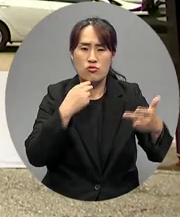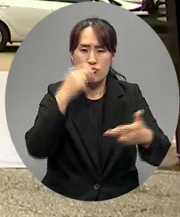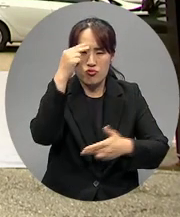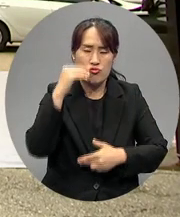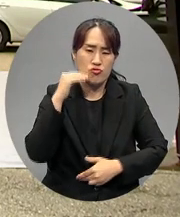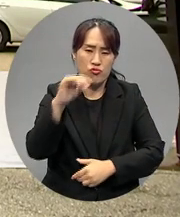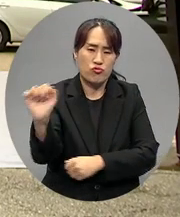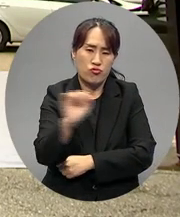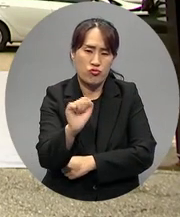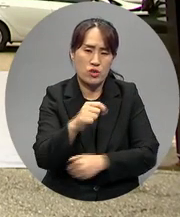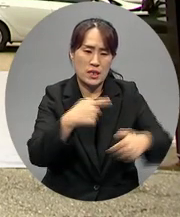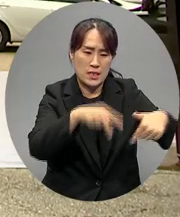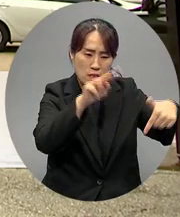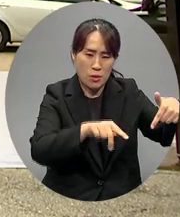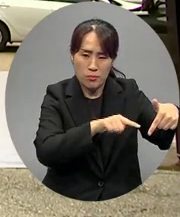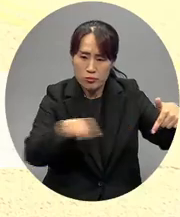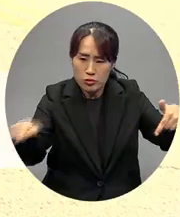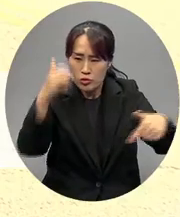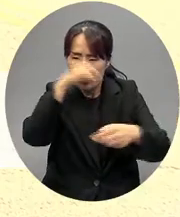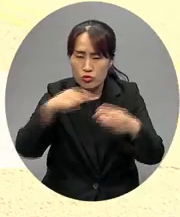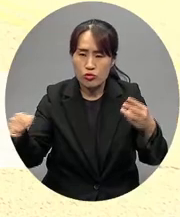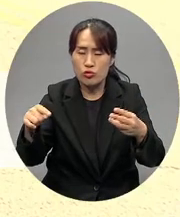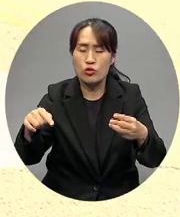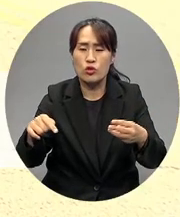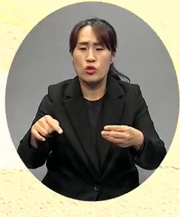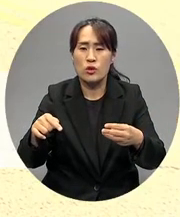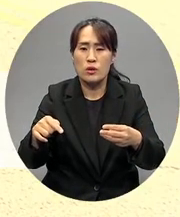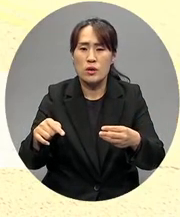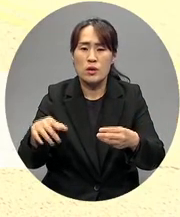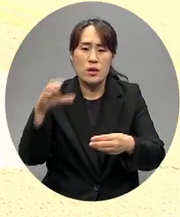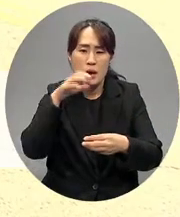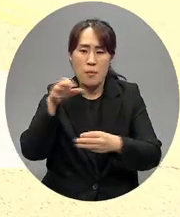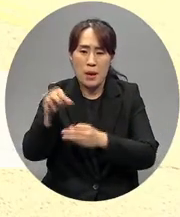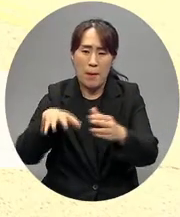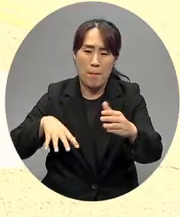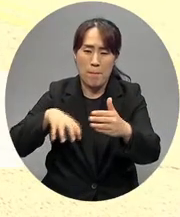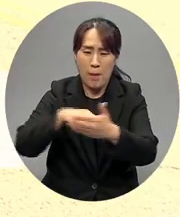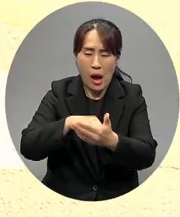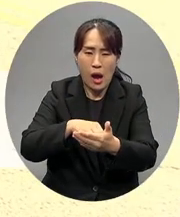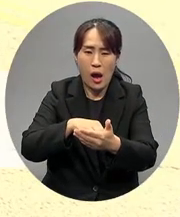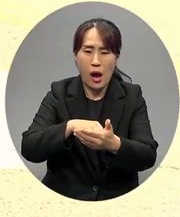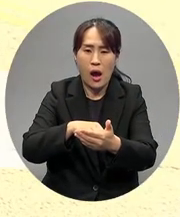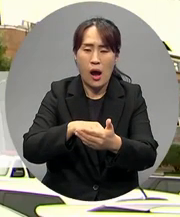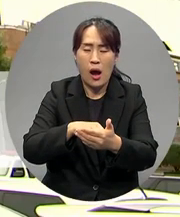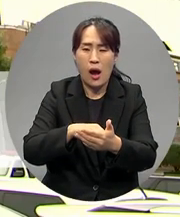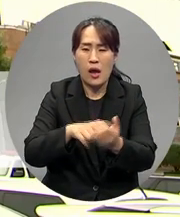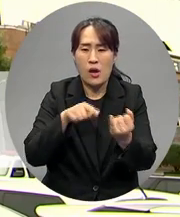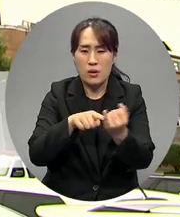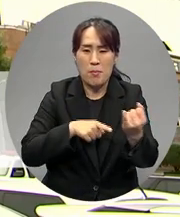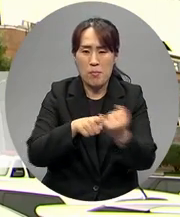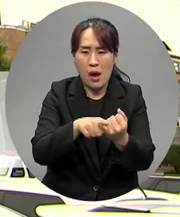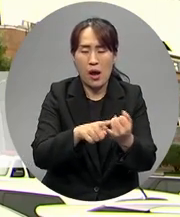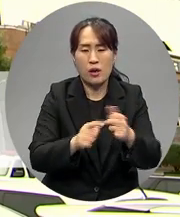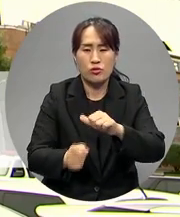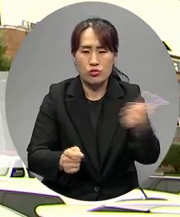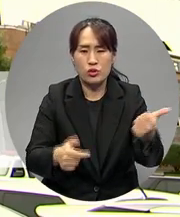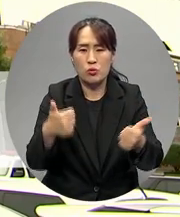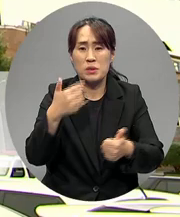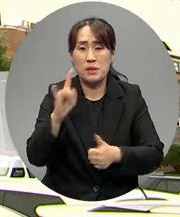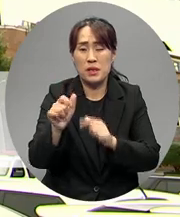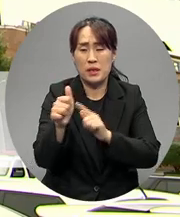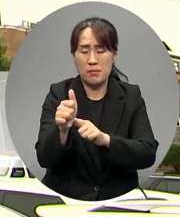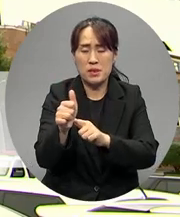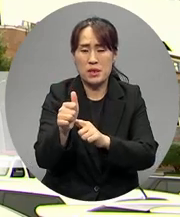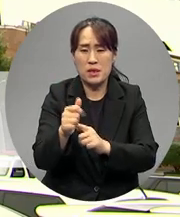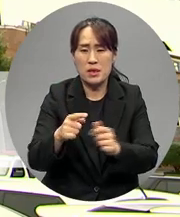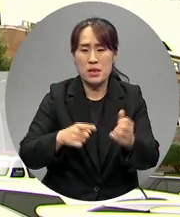상태로 인천에서 차를 몰고 와 충주시 수안보면에 한 카페에 돌진한 뒤 업주를 흉기로 살해한 50대 남성을 살인